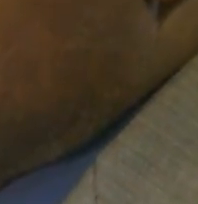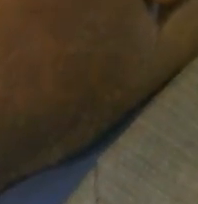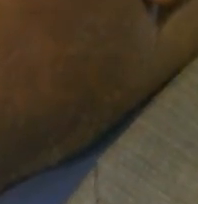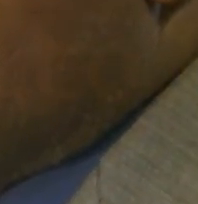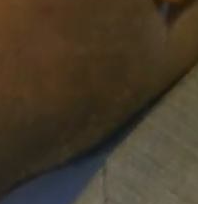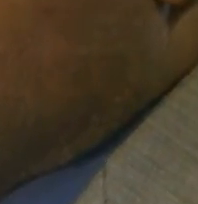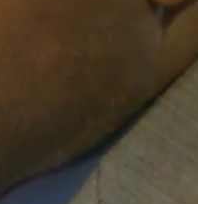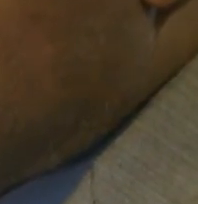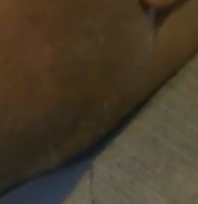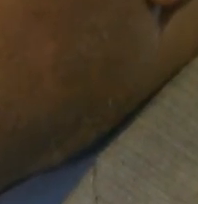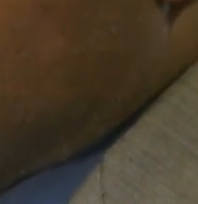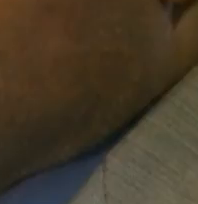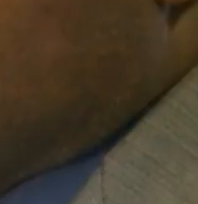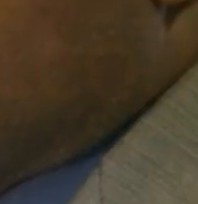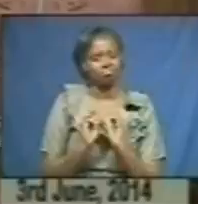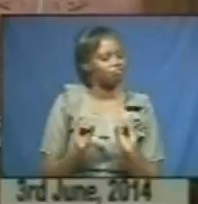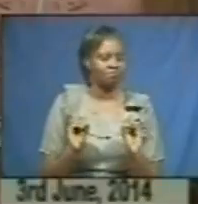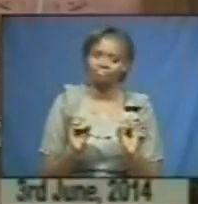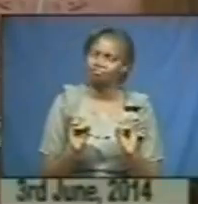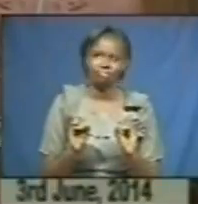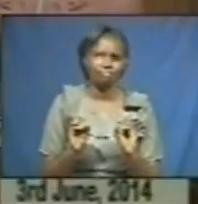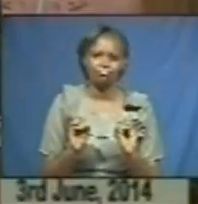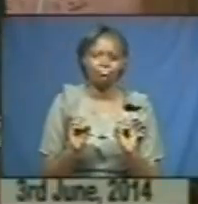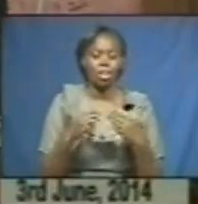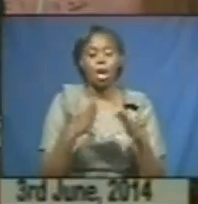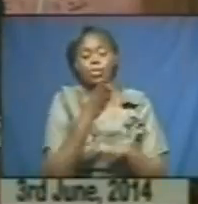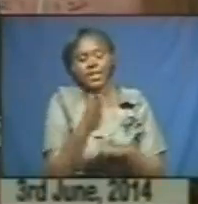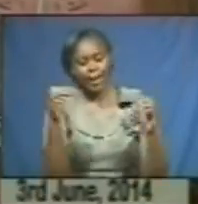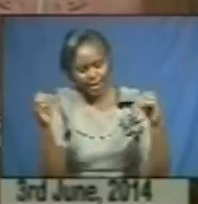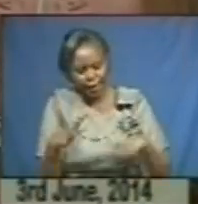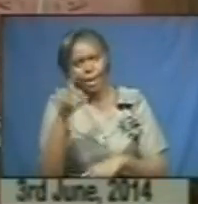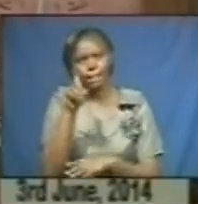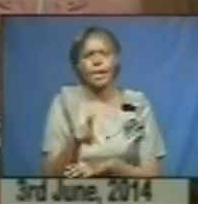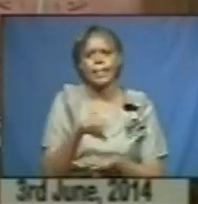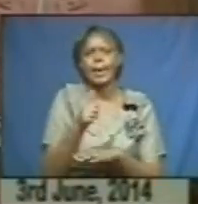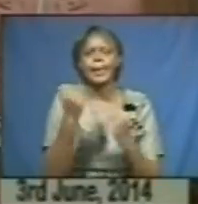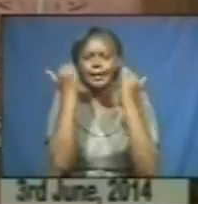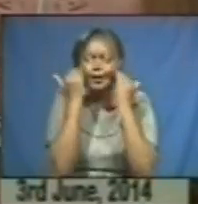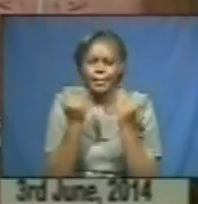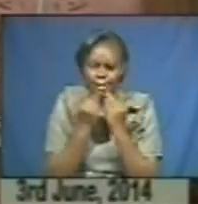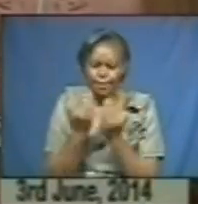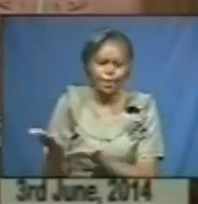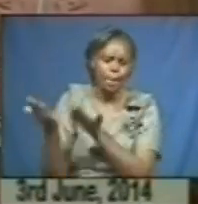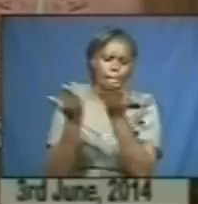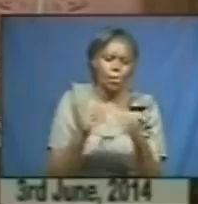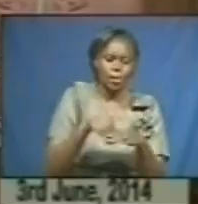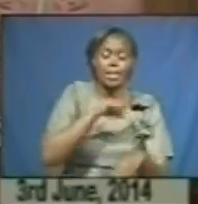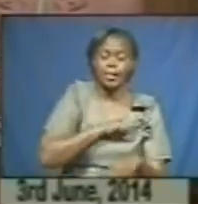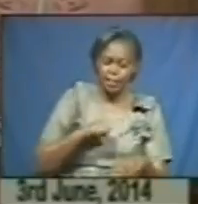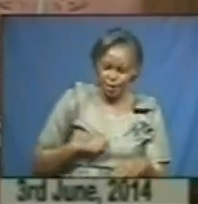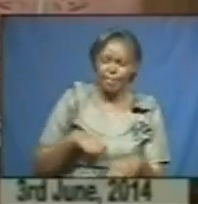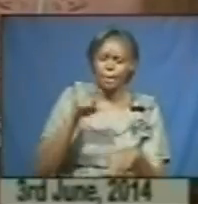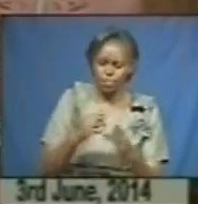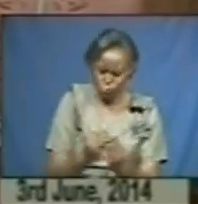alizokuwa amelimbikiziwa gavana Chepkonyi. Out there should be clear that any case that will come before this Senate will be dealt